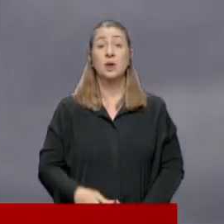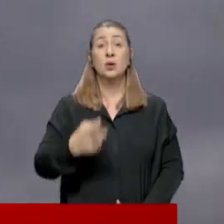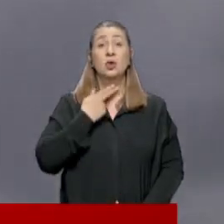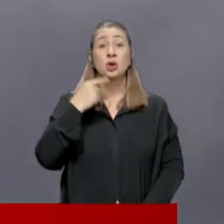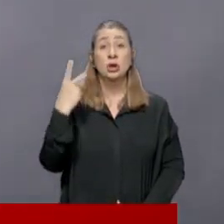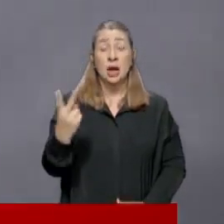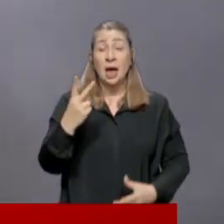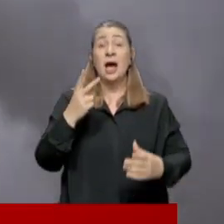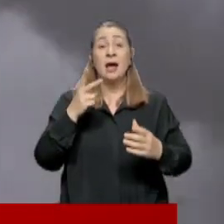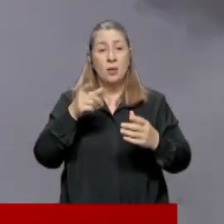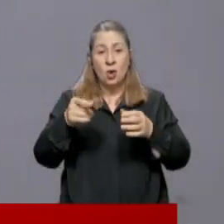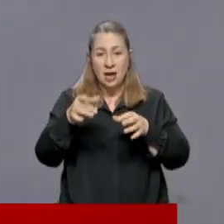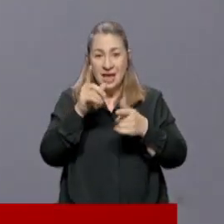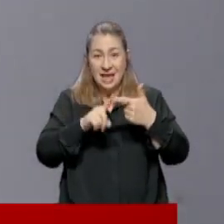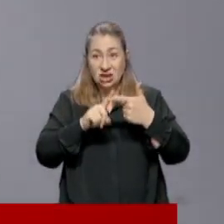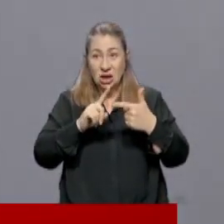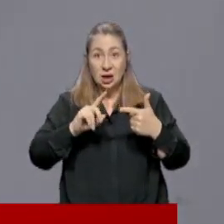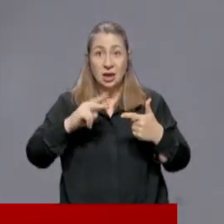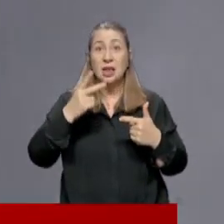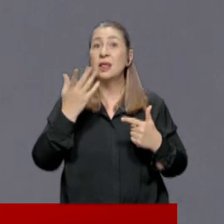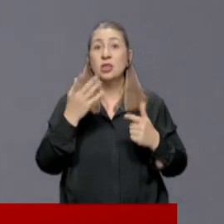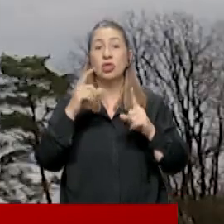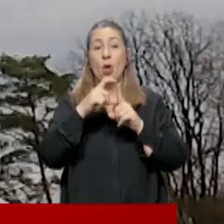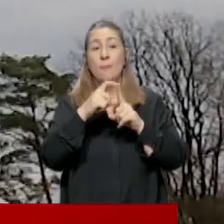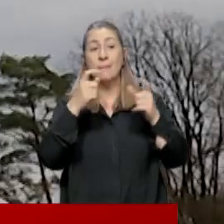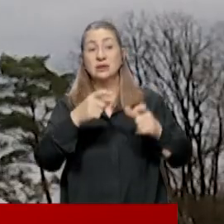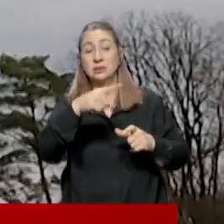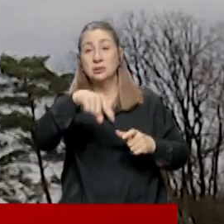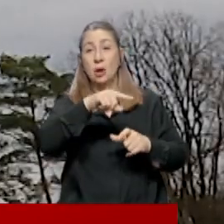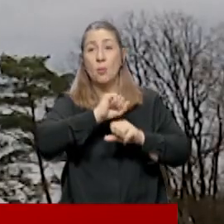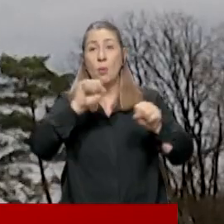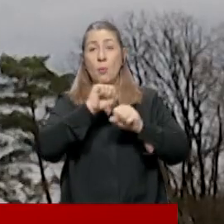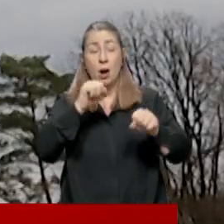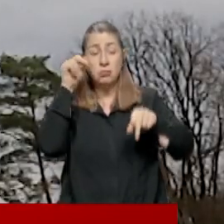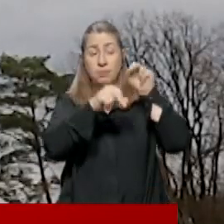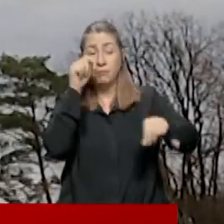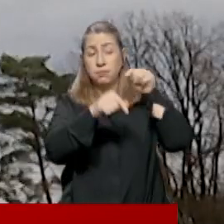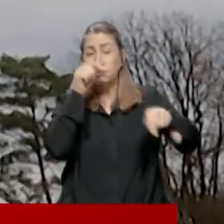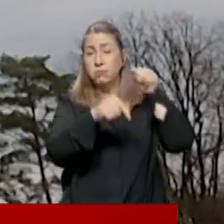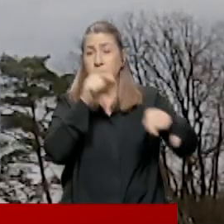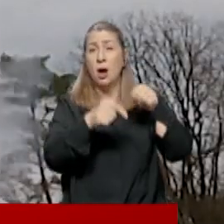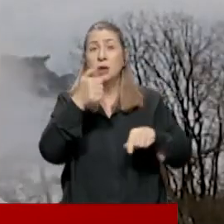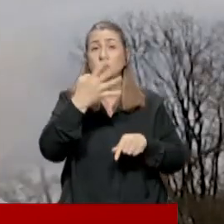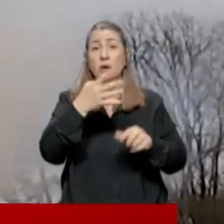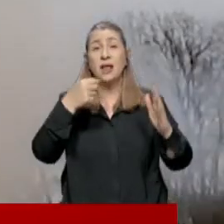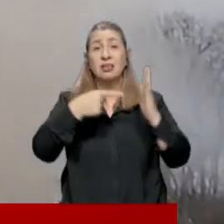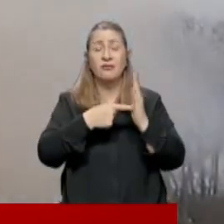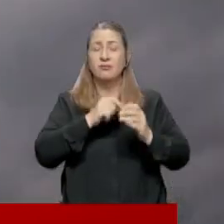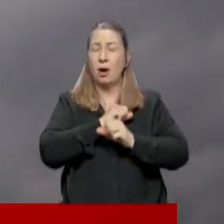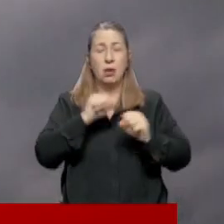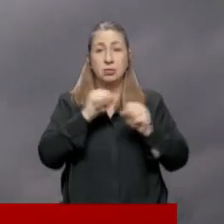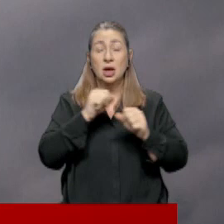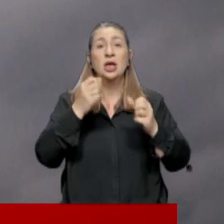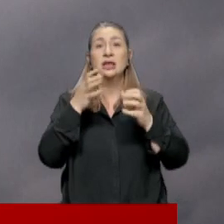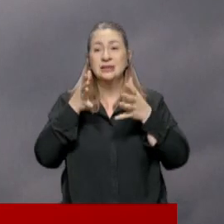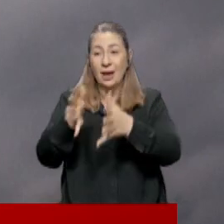Rusya, harekatın ikinci aşaması için işaret ettiği Donbas bölgesine bombardımanı artırdı. 64 hedef imha edildi.